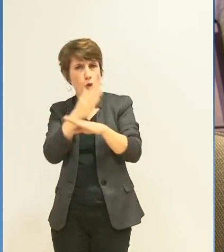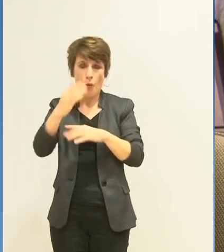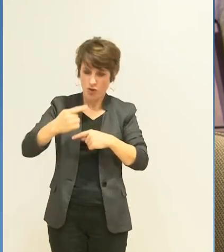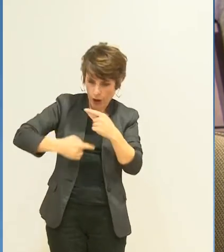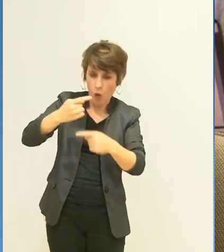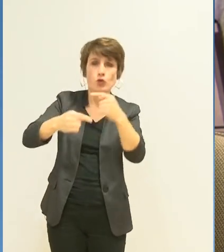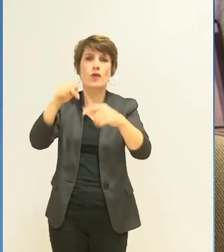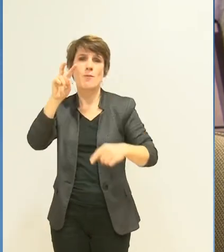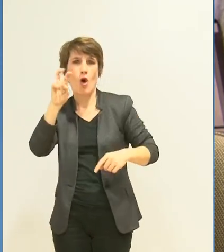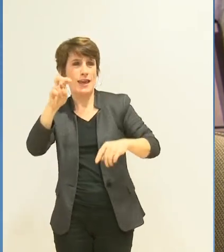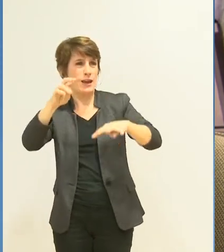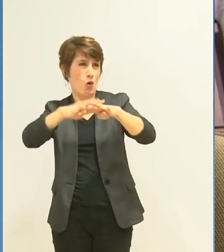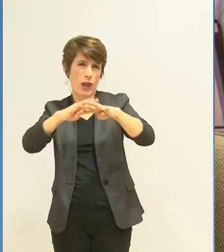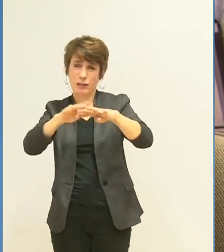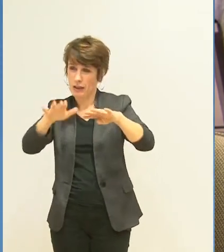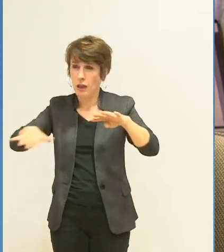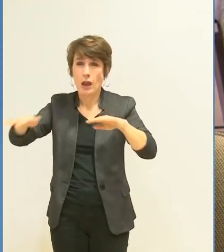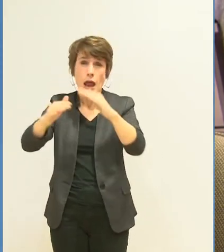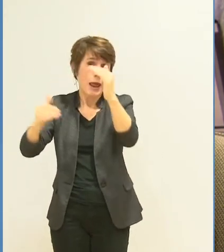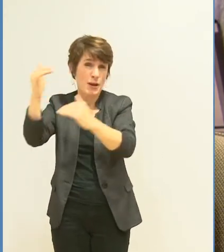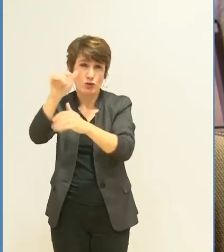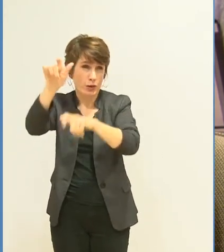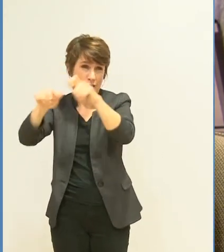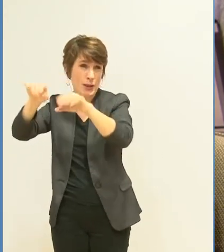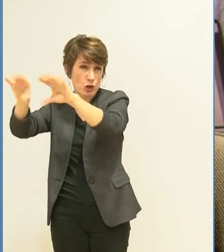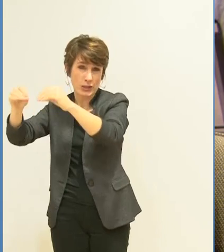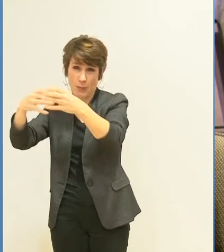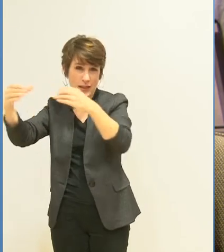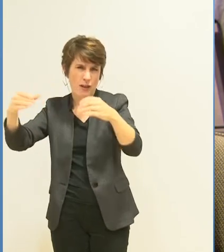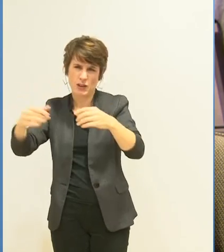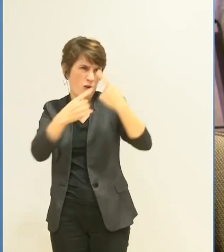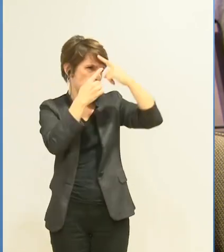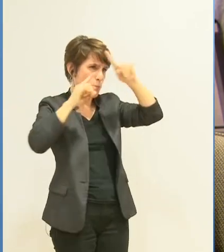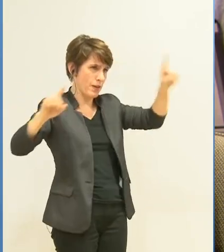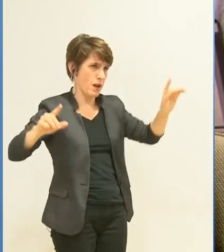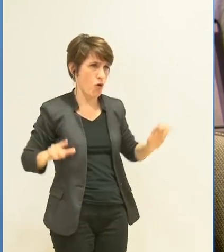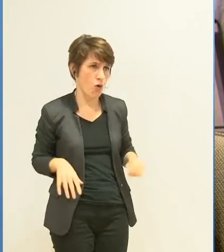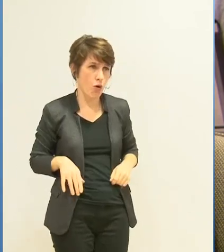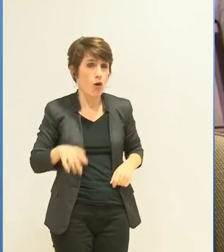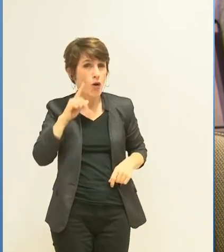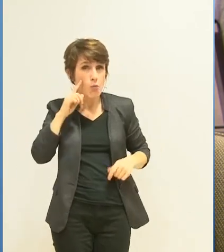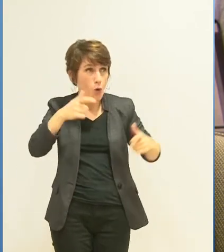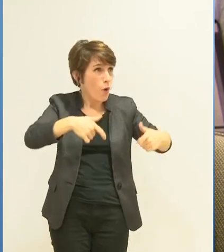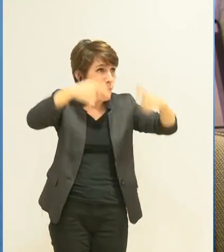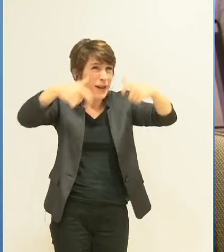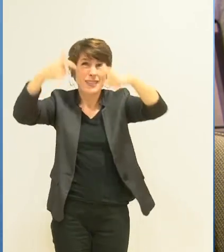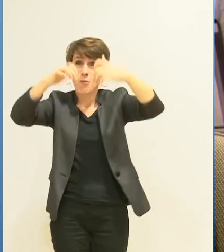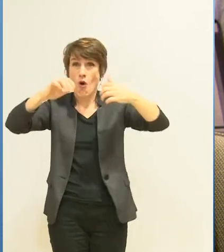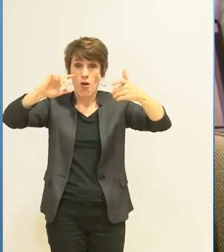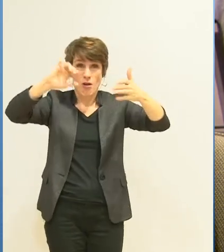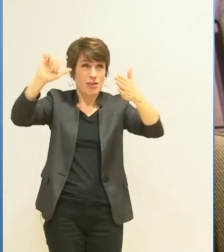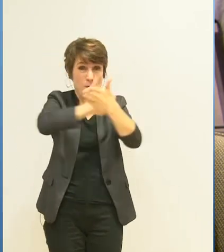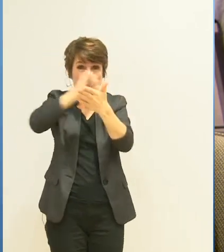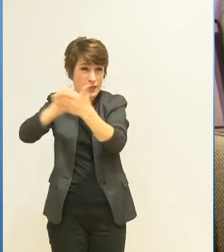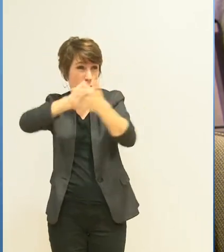de façon très négative par la grande majorité des habitants de la villeneuve les destructions annoncées sans ressenti comme des décisions